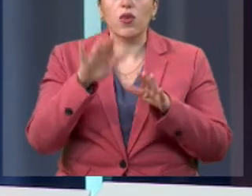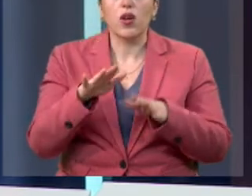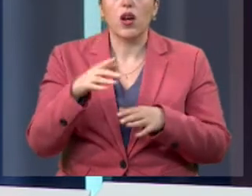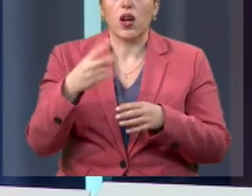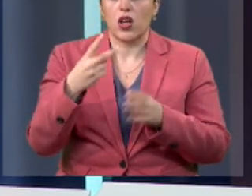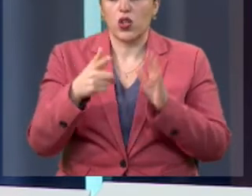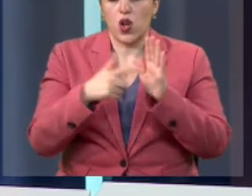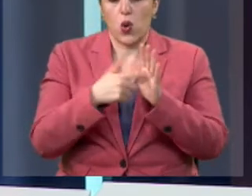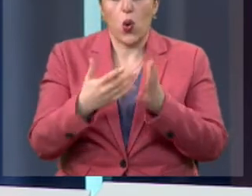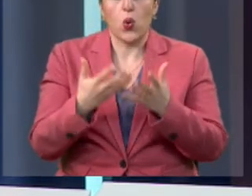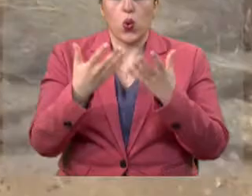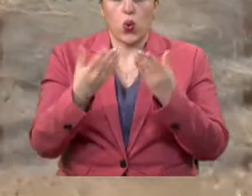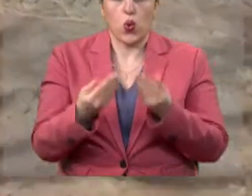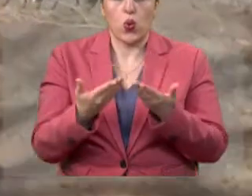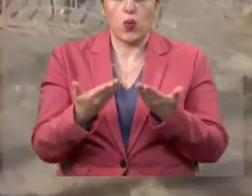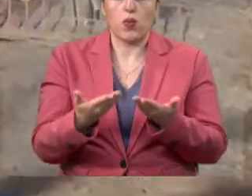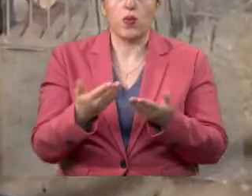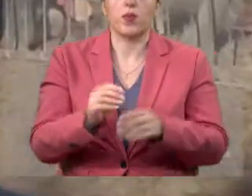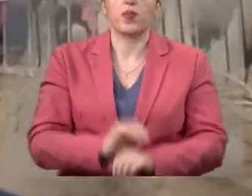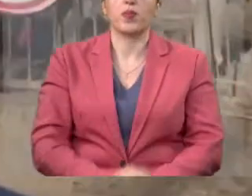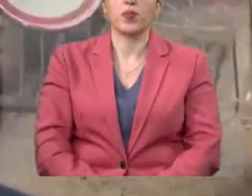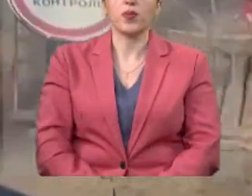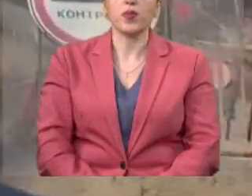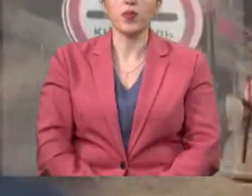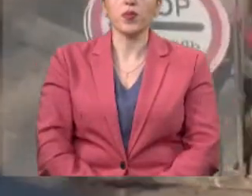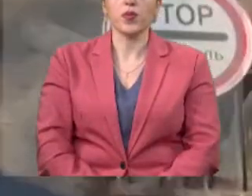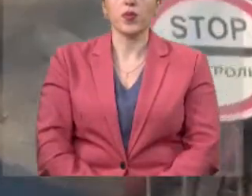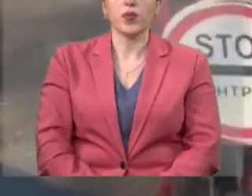պատերազմի 27-րդ օրը։